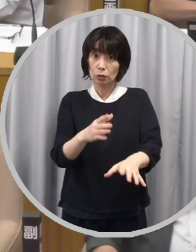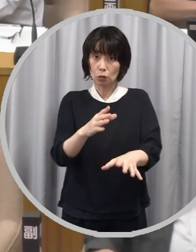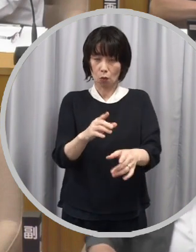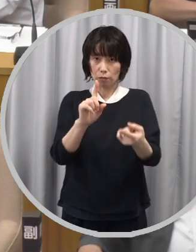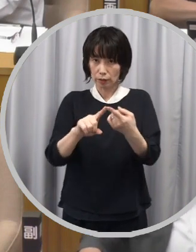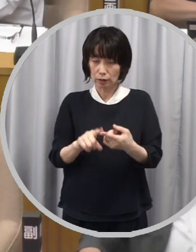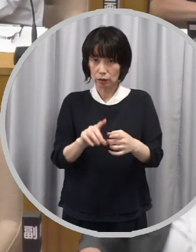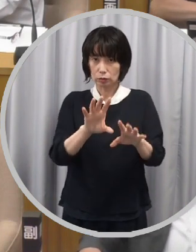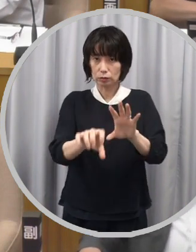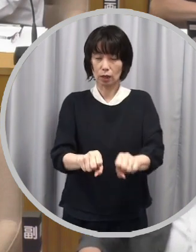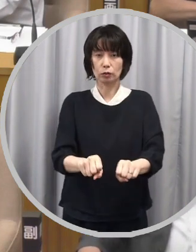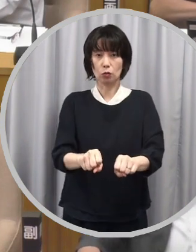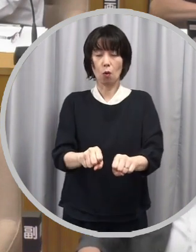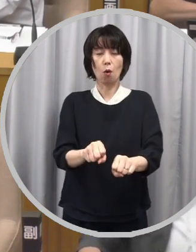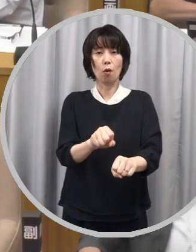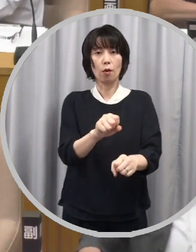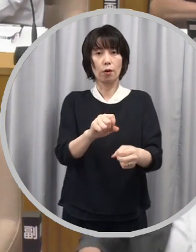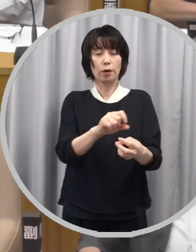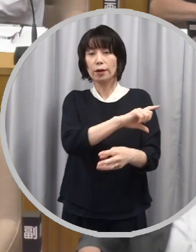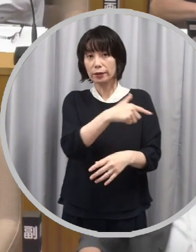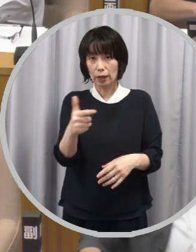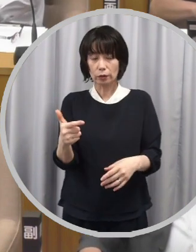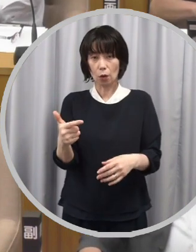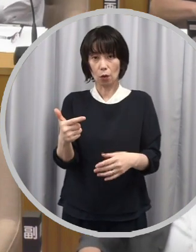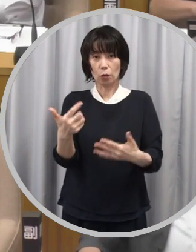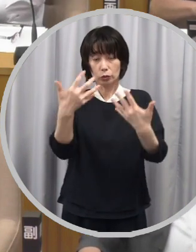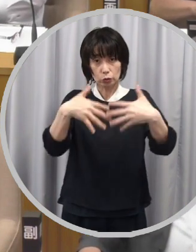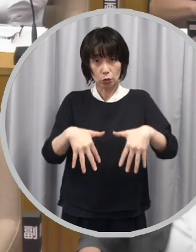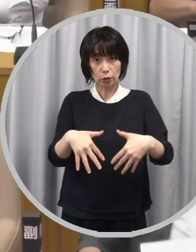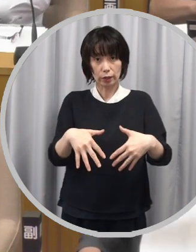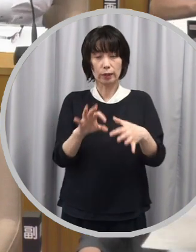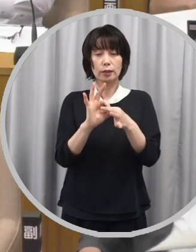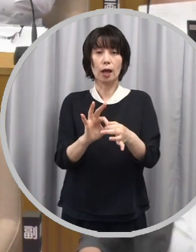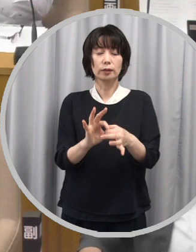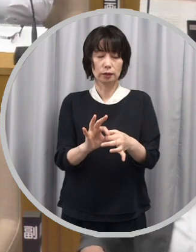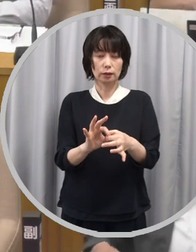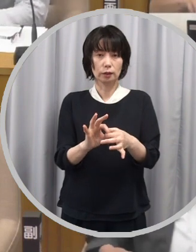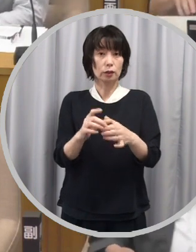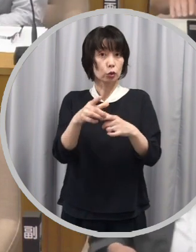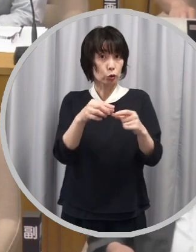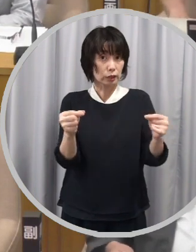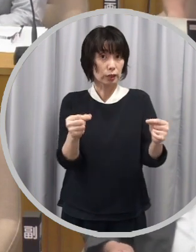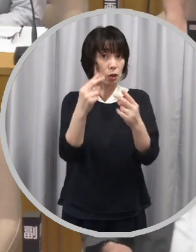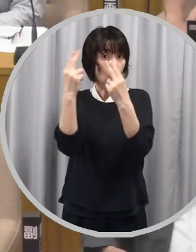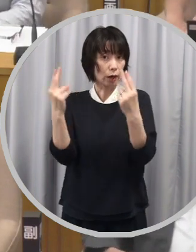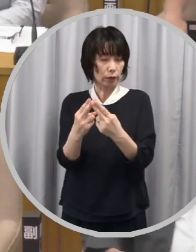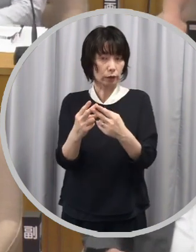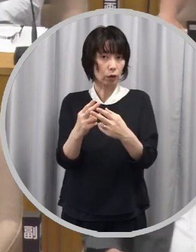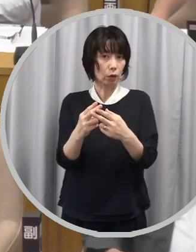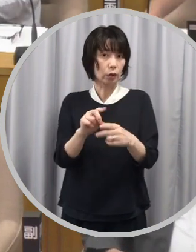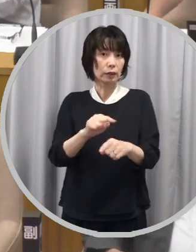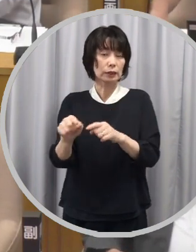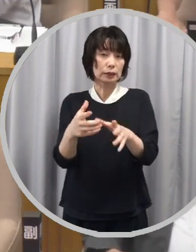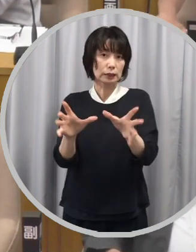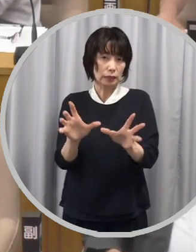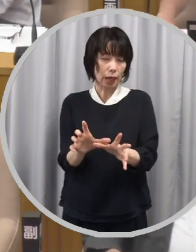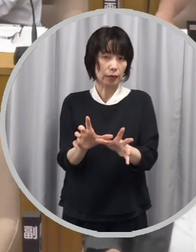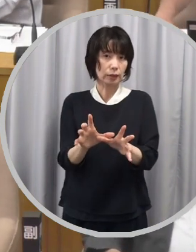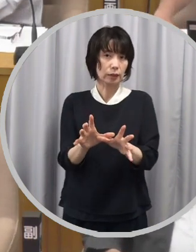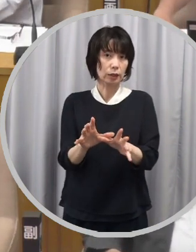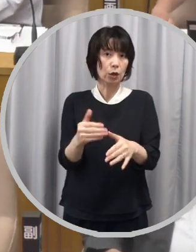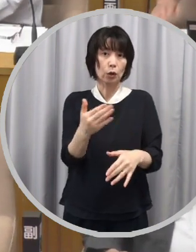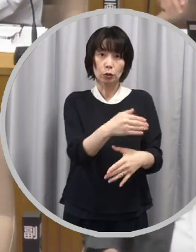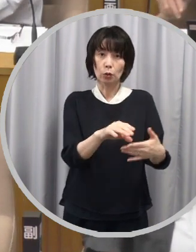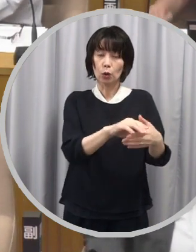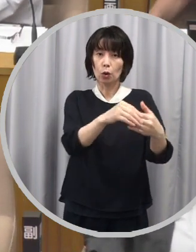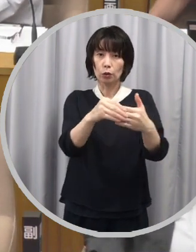確保されることなどの促進区域の要件に関し、国や北海道、関係する自治体、 漁業協